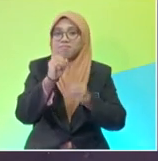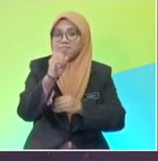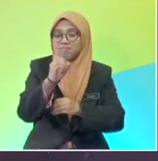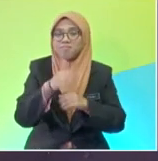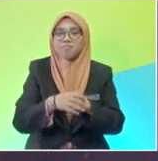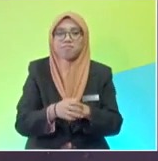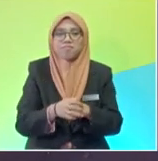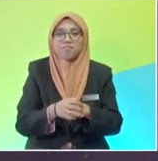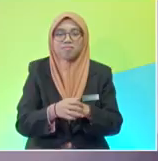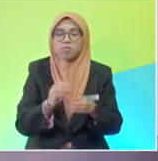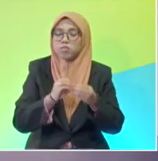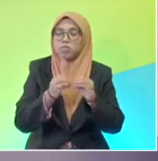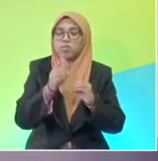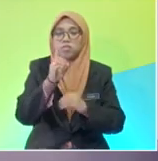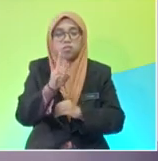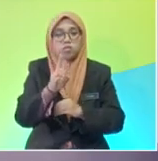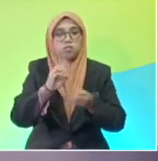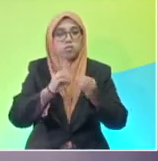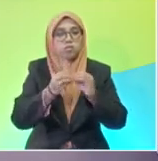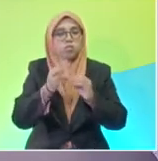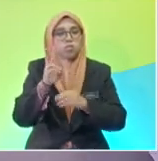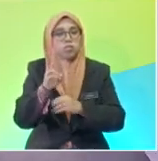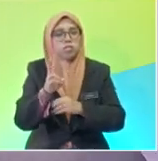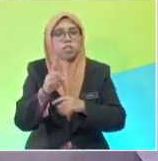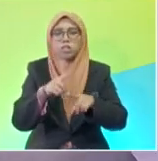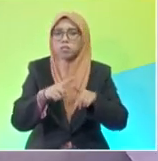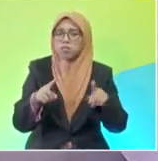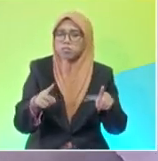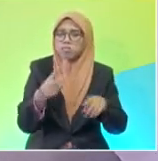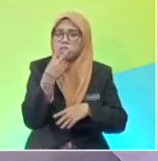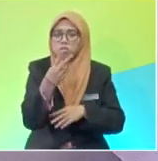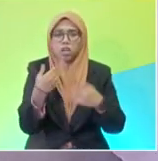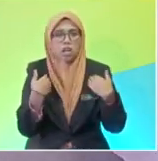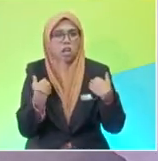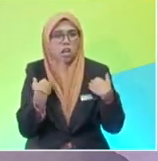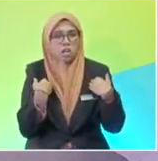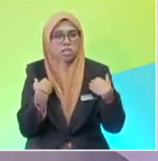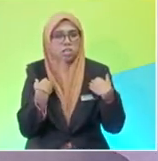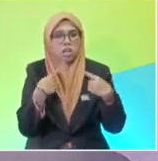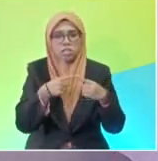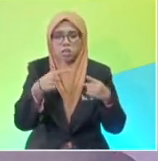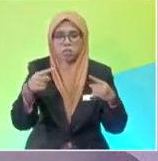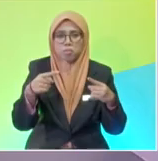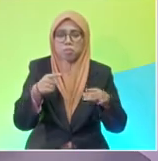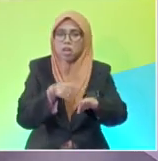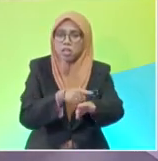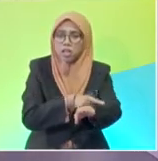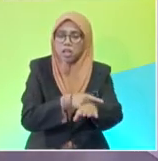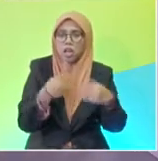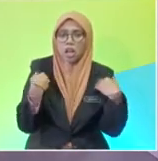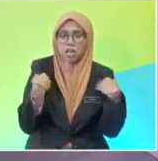cikgu satu, nombor dua. Tapi kan cikgu, Mira tengok dekat sini ada jarum panjang, ada jarum